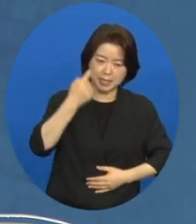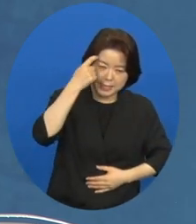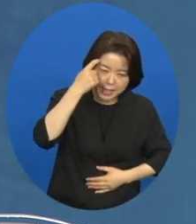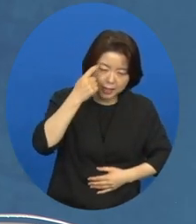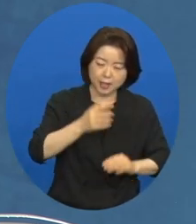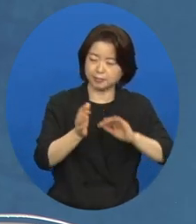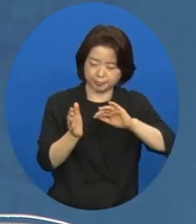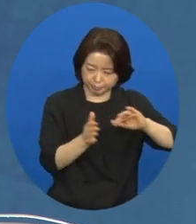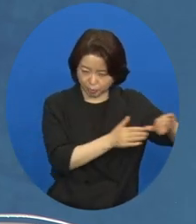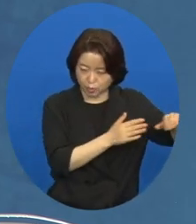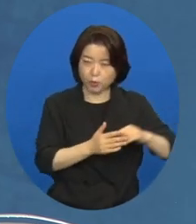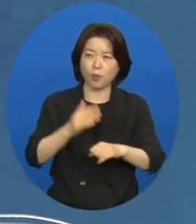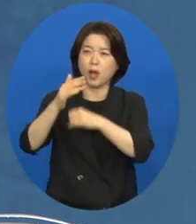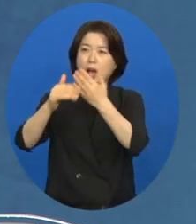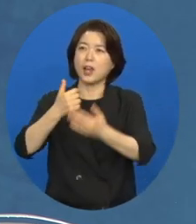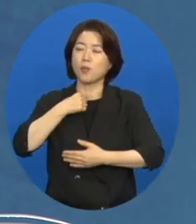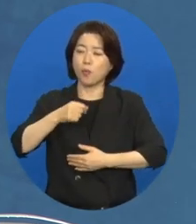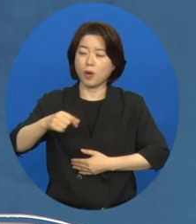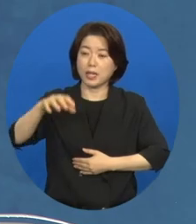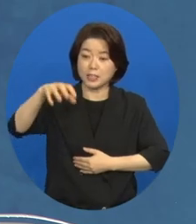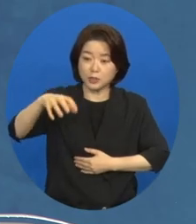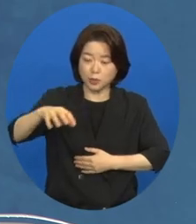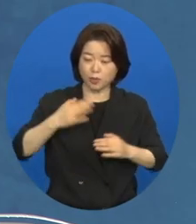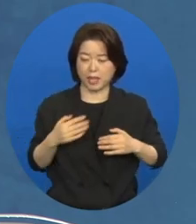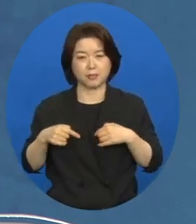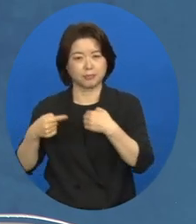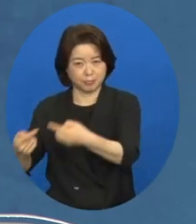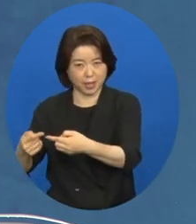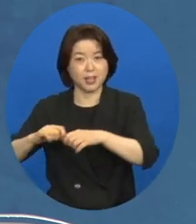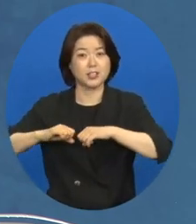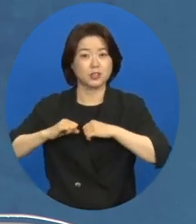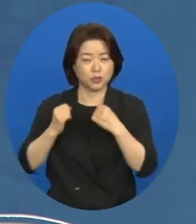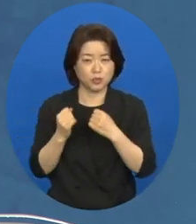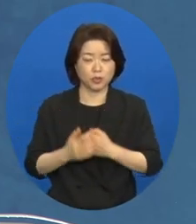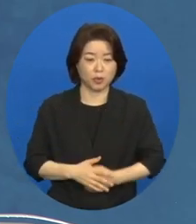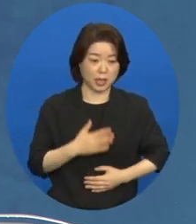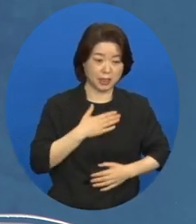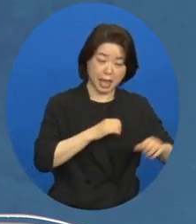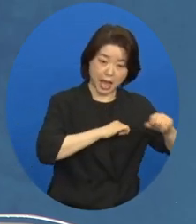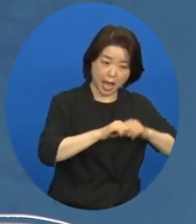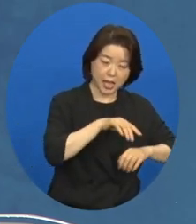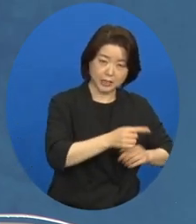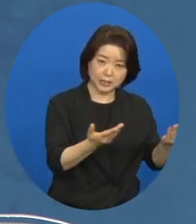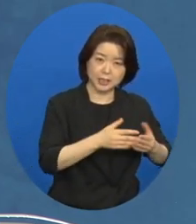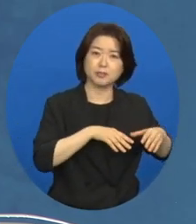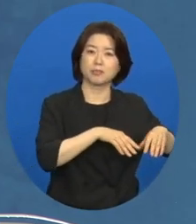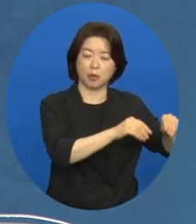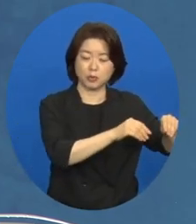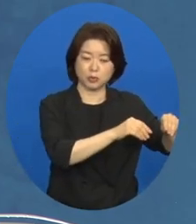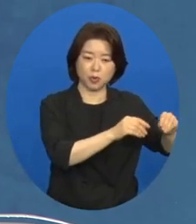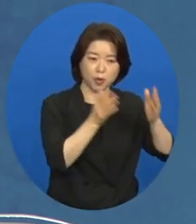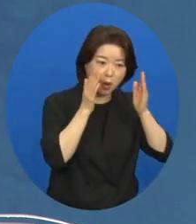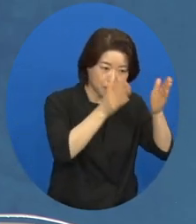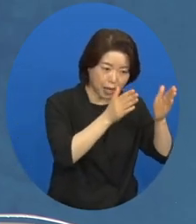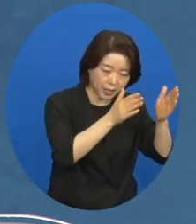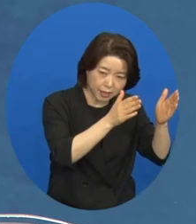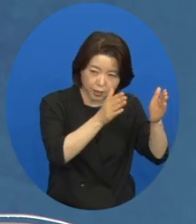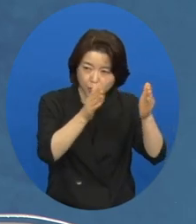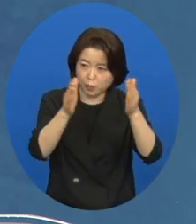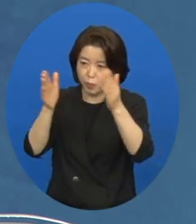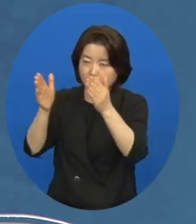이제 하나님이 원하시는 자리에 있겠다는 순종, 하던 일을 멈추고 방향을 선회하는